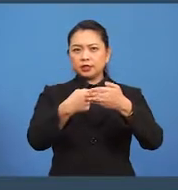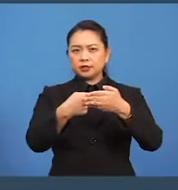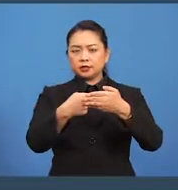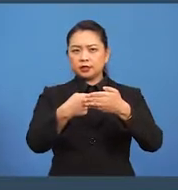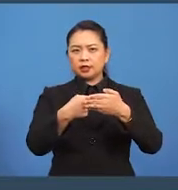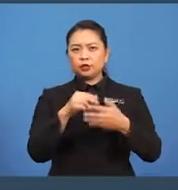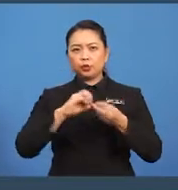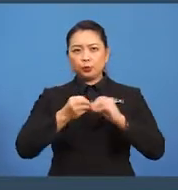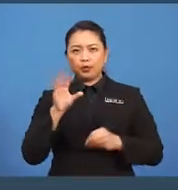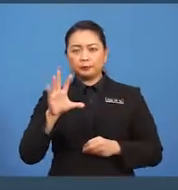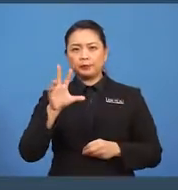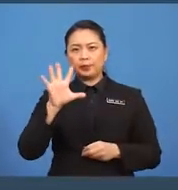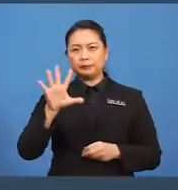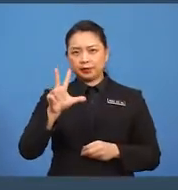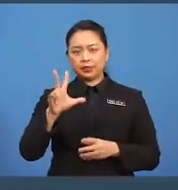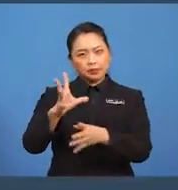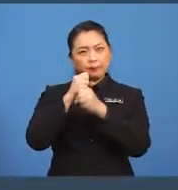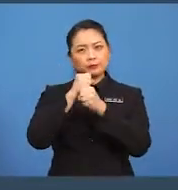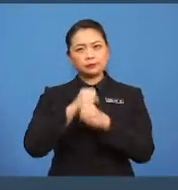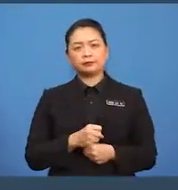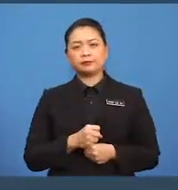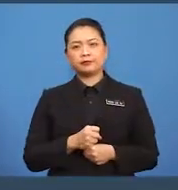nombor 53 diperoleh.